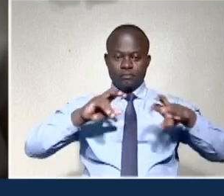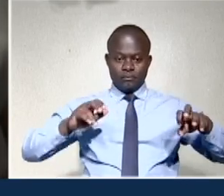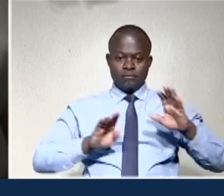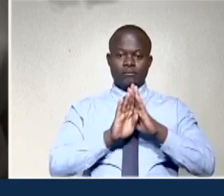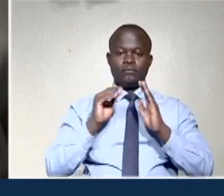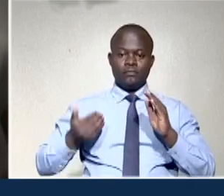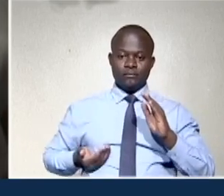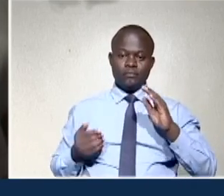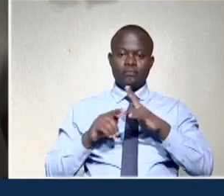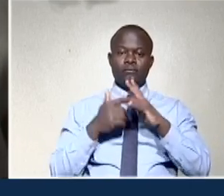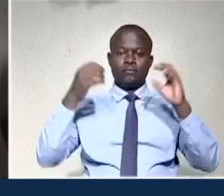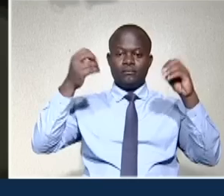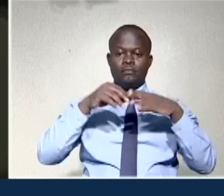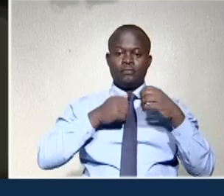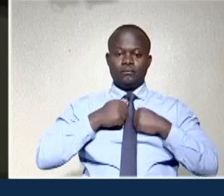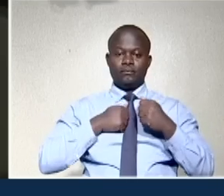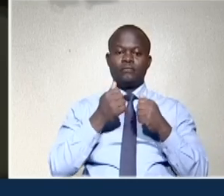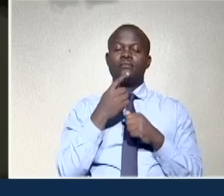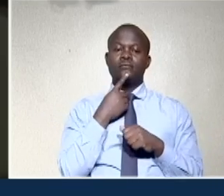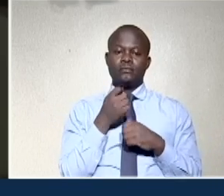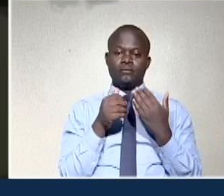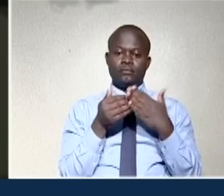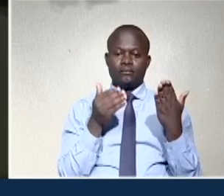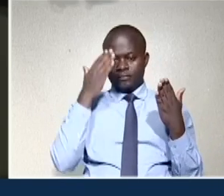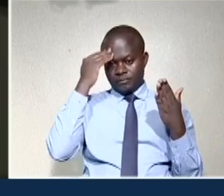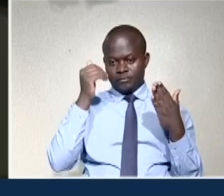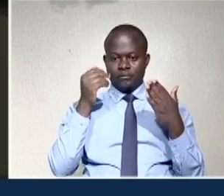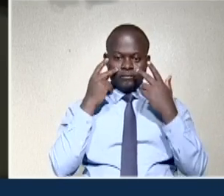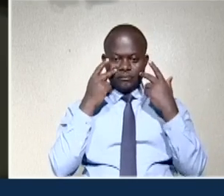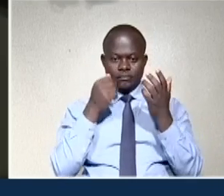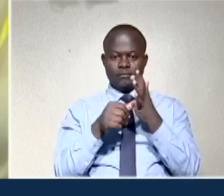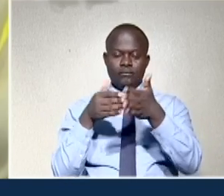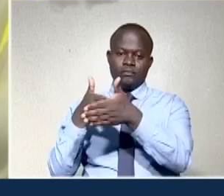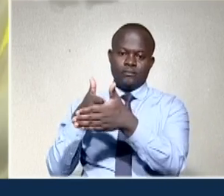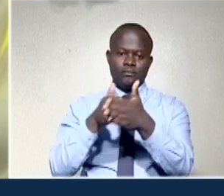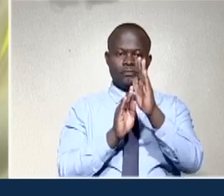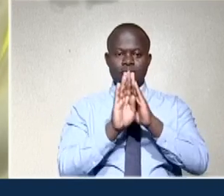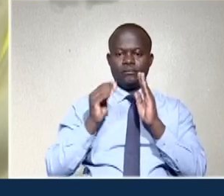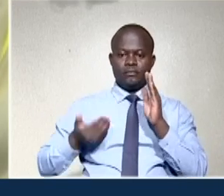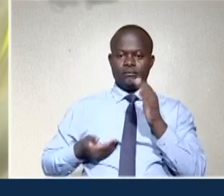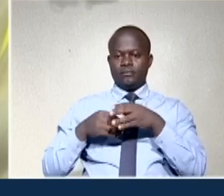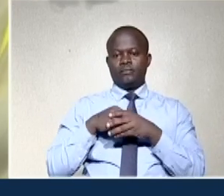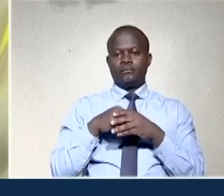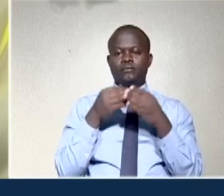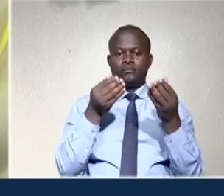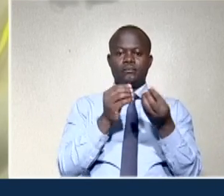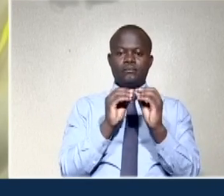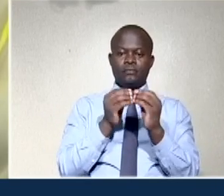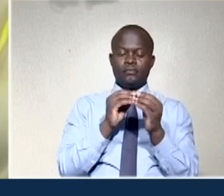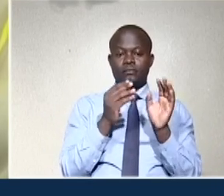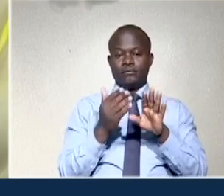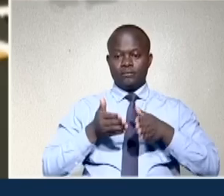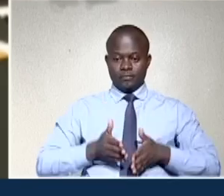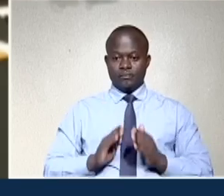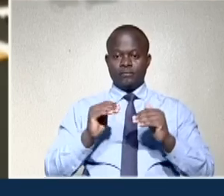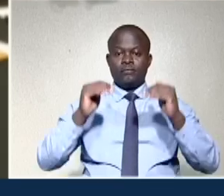ry'umugore itangira I Kigali hano mu Rwanda kuri uyu wa mbere kugira ngo ibibazo bikibangamiye iterambere ry'umugore birimo n'iki cy'umubare w'abapfa babyara